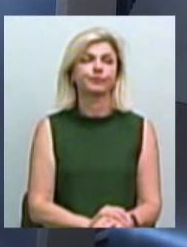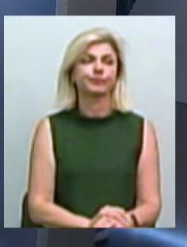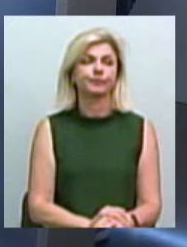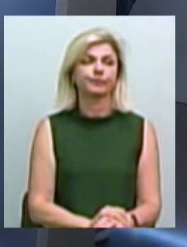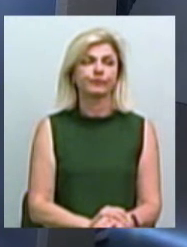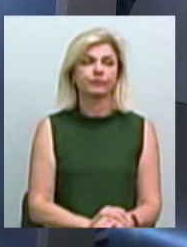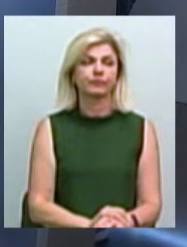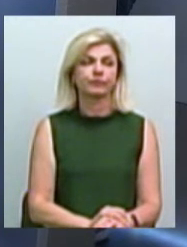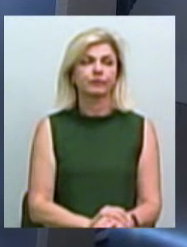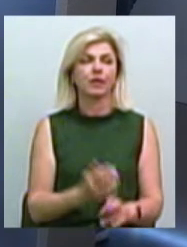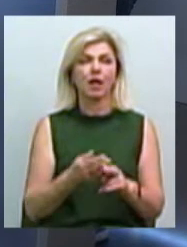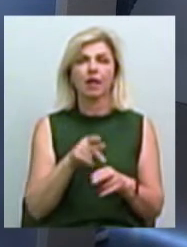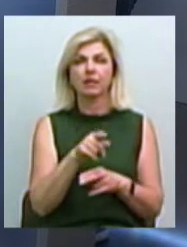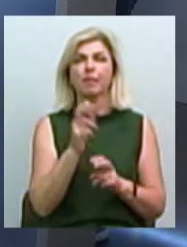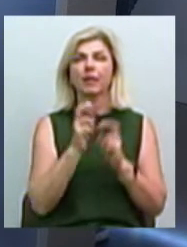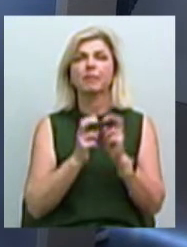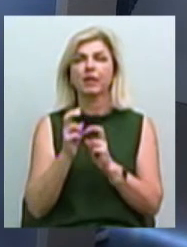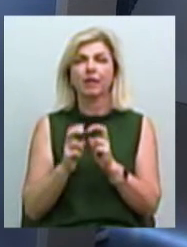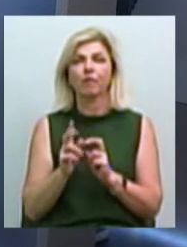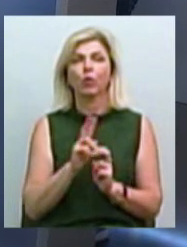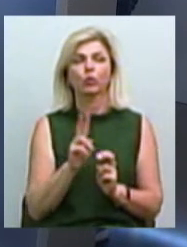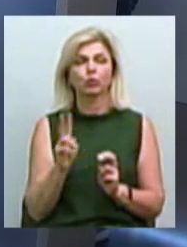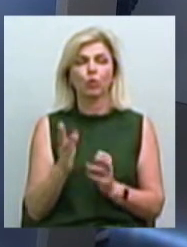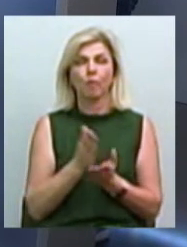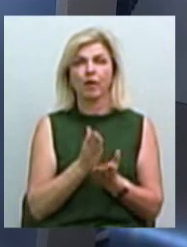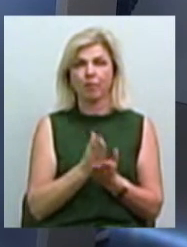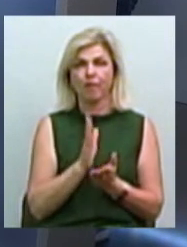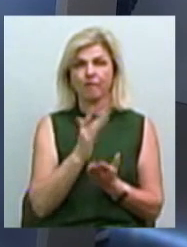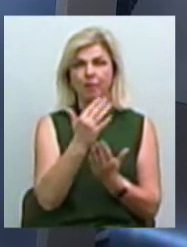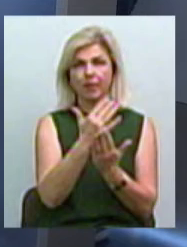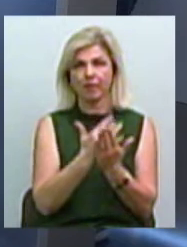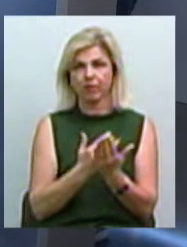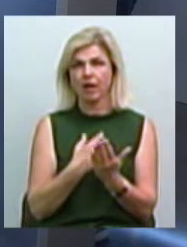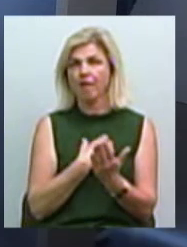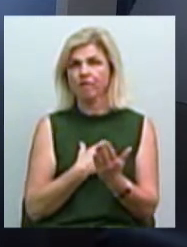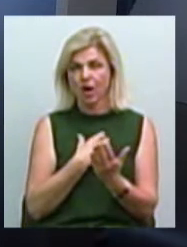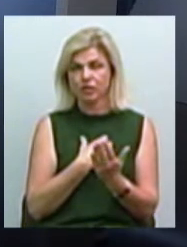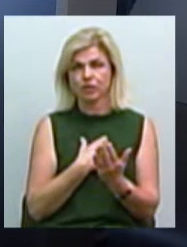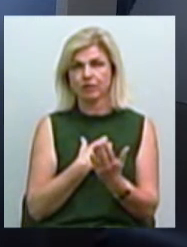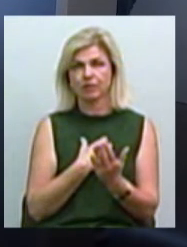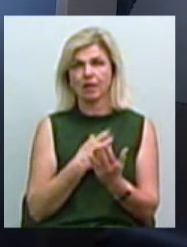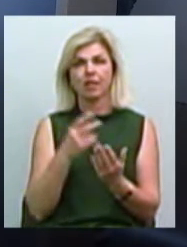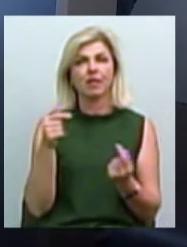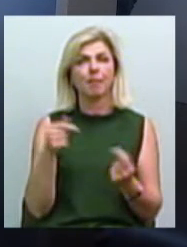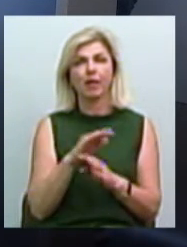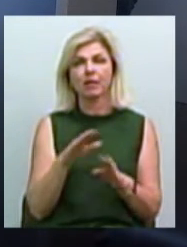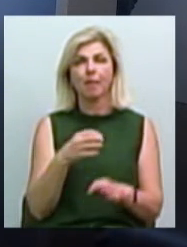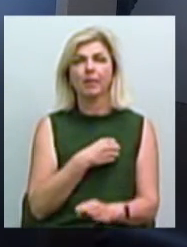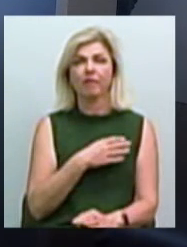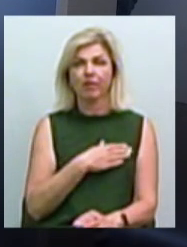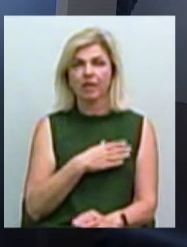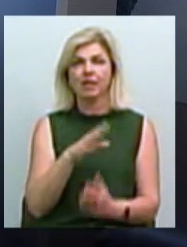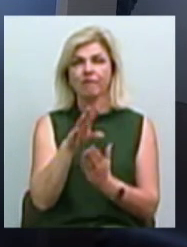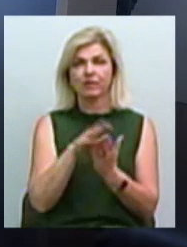підприємств. Це підприємства, котрі досі перебувають у переліку стратегічних, ті, що не підлягають приватизації. Більше того, всі вони